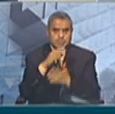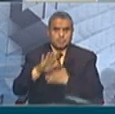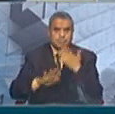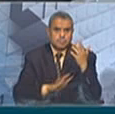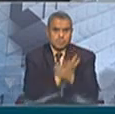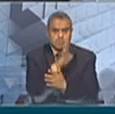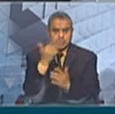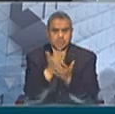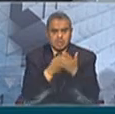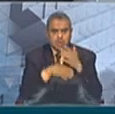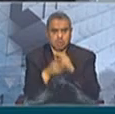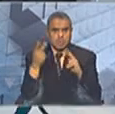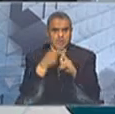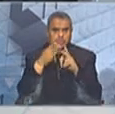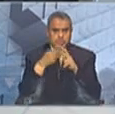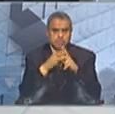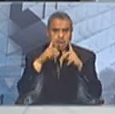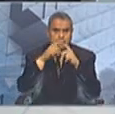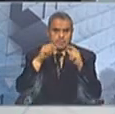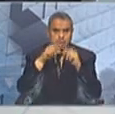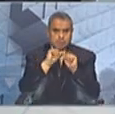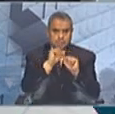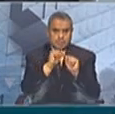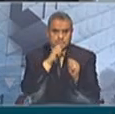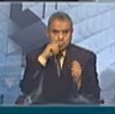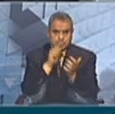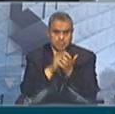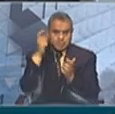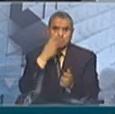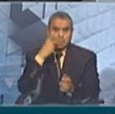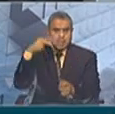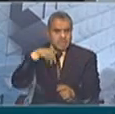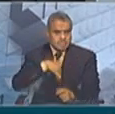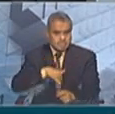من اللبنانيين، لكن يعني أعتقد أننا